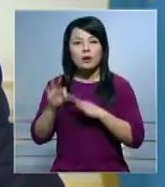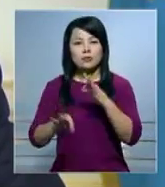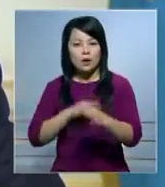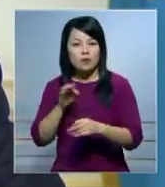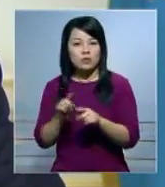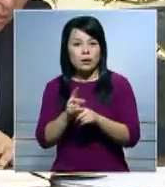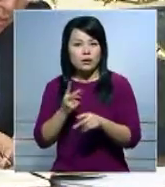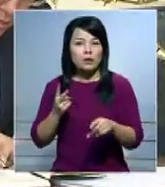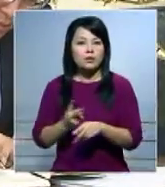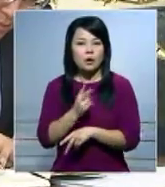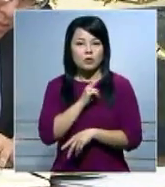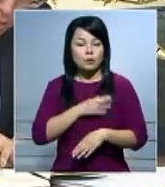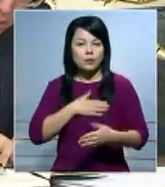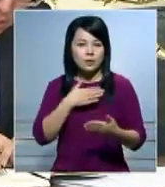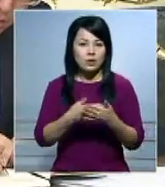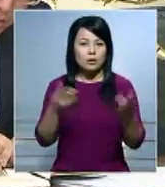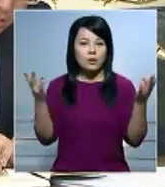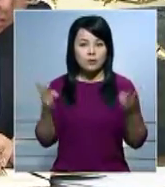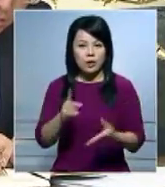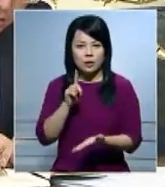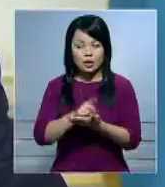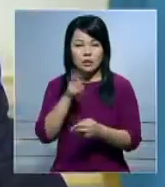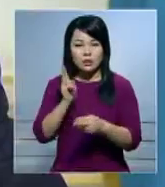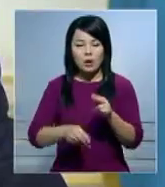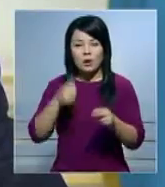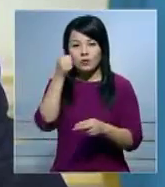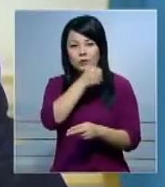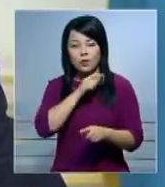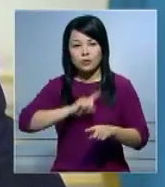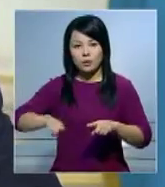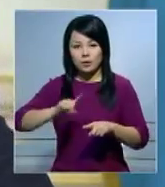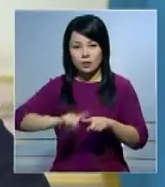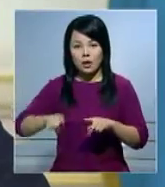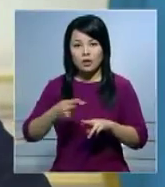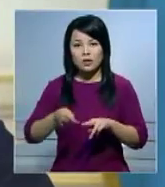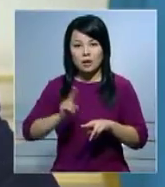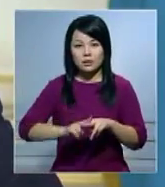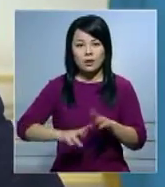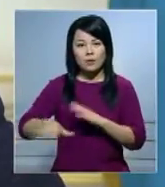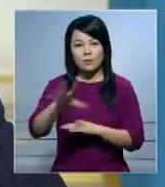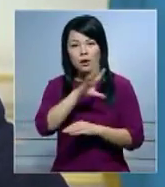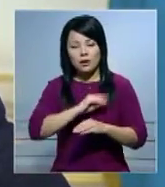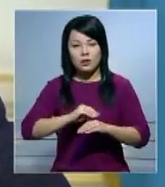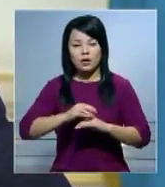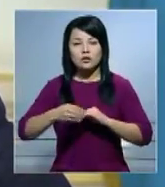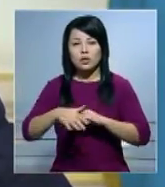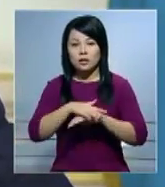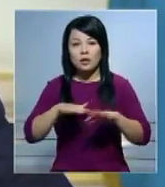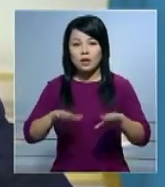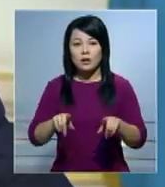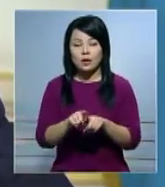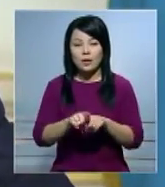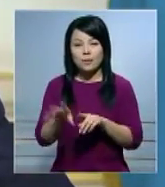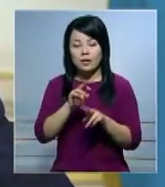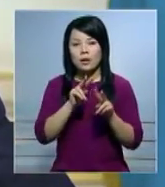бұрынғыдан екесі көбірек істеу керек. Жылдың аяғы мінекей бітіп келе жатыр. Барлық жерде қарау керек.